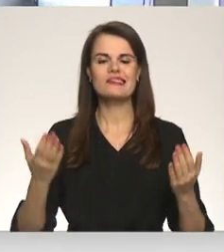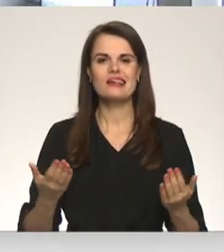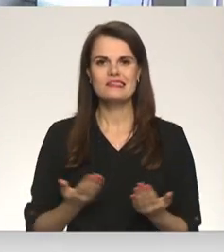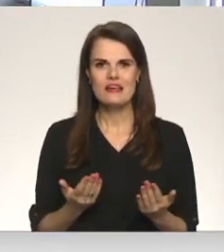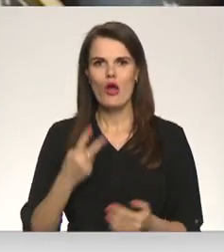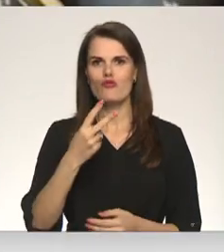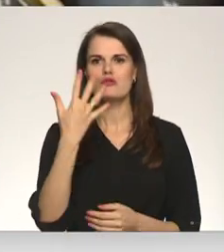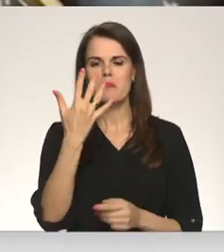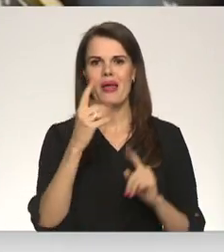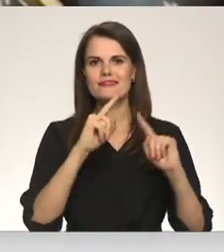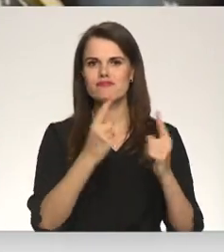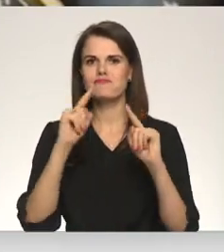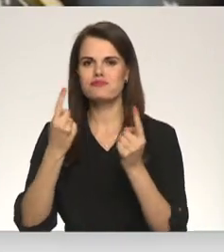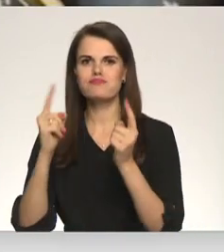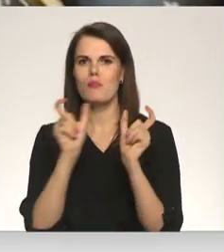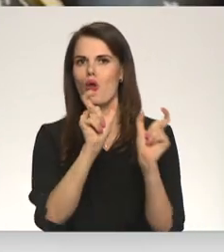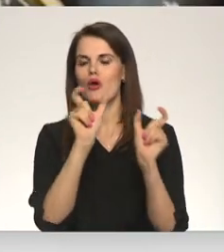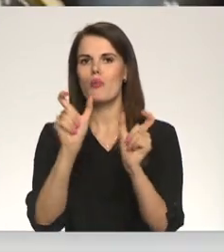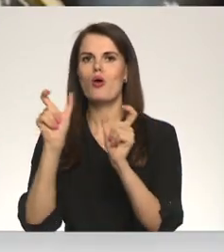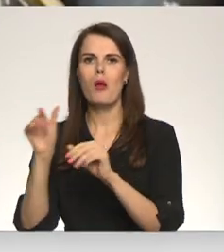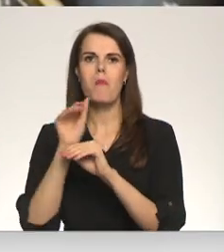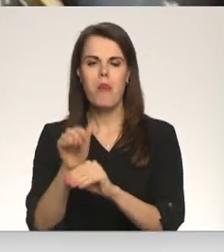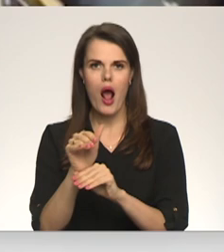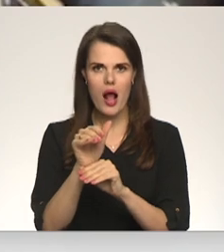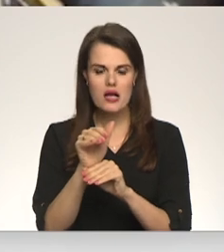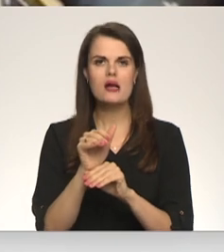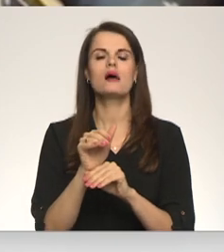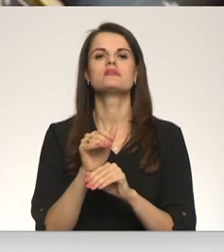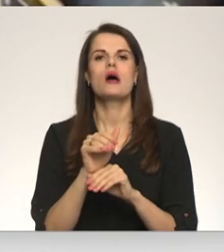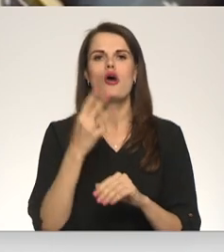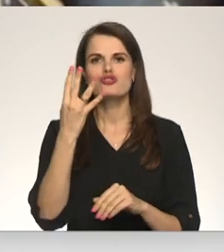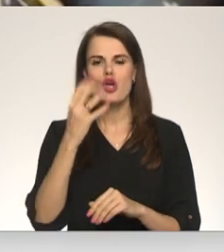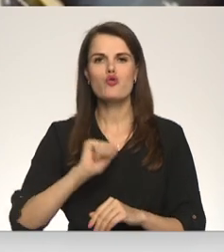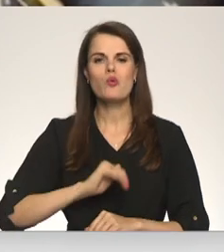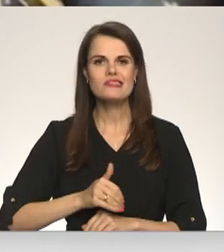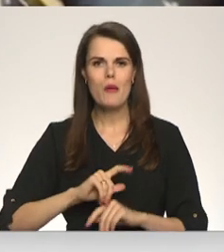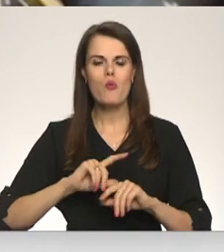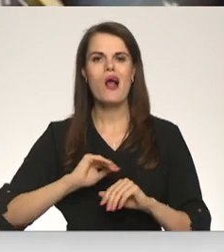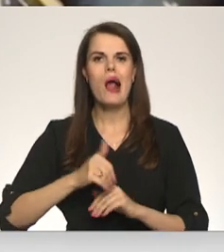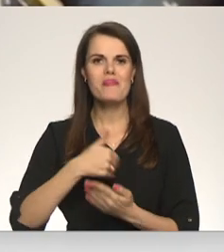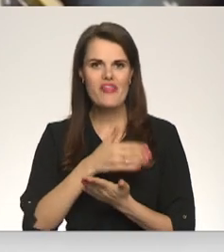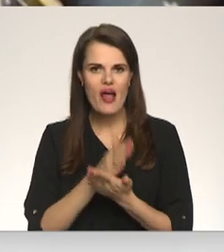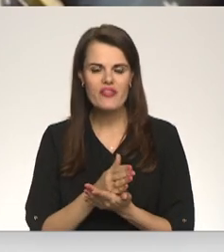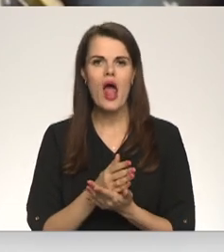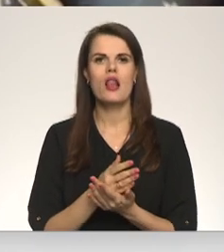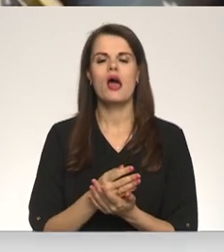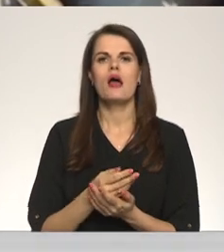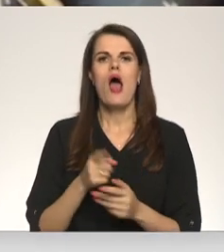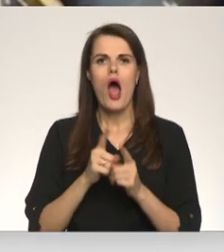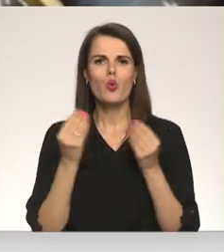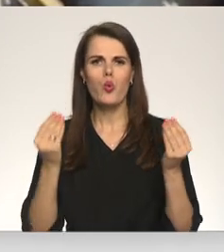aresti banku kontiem Latvijā un ārvalstīs, 4 uzņēmumu kapitāla daļām, 3 luksus klasus